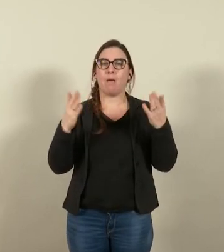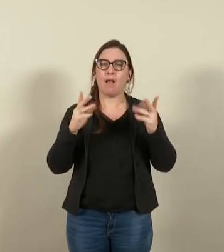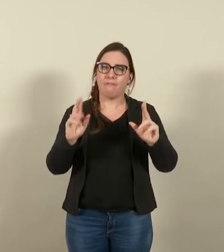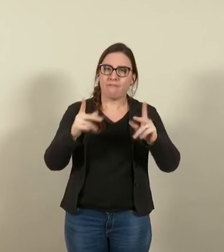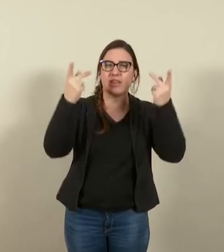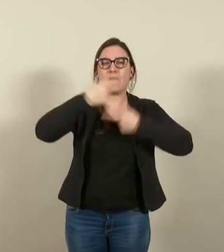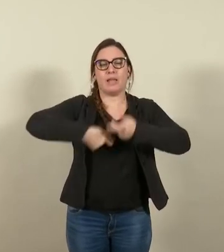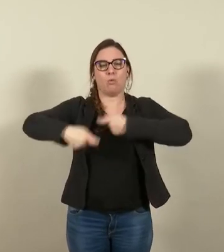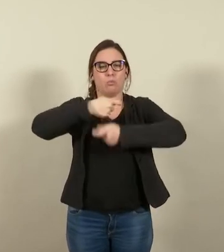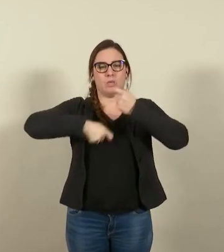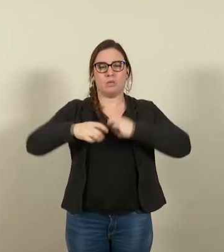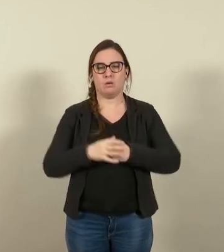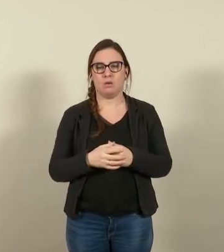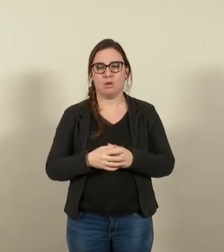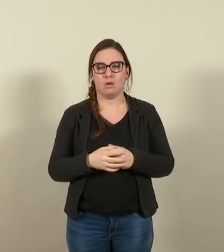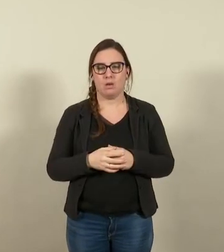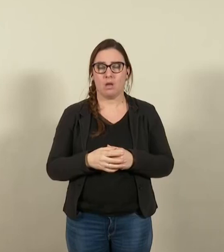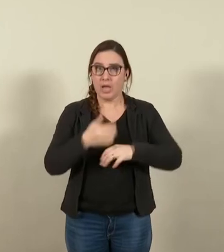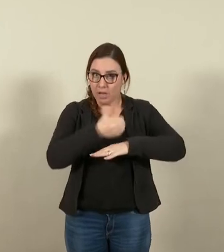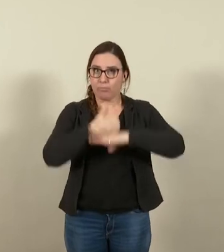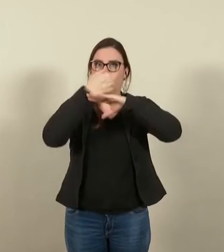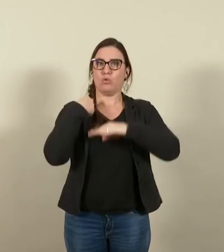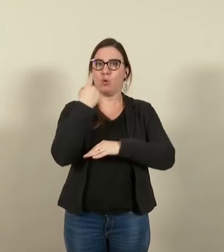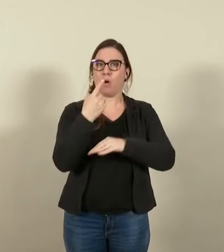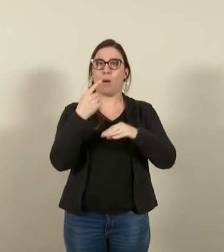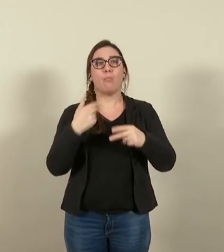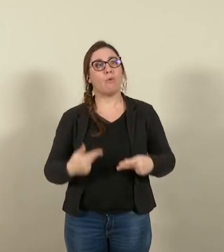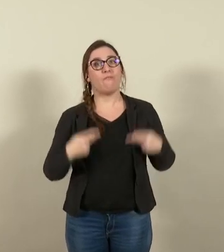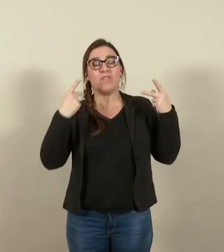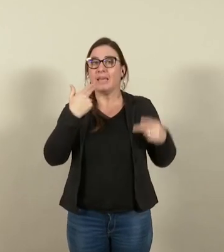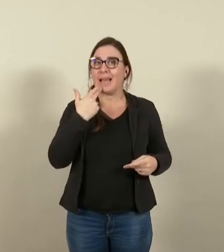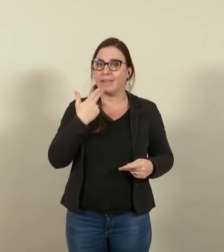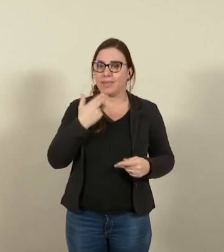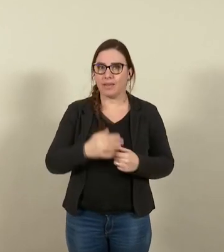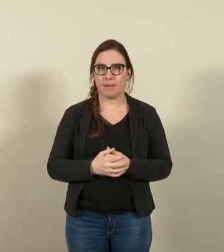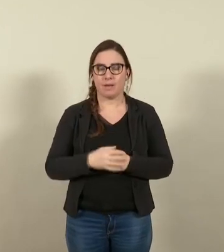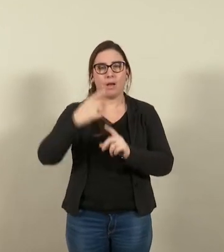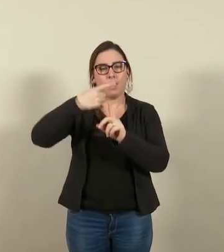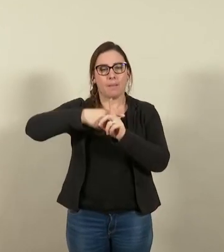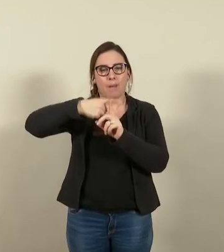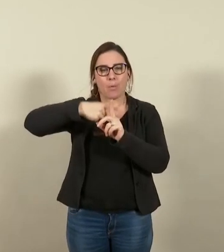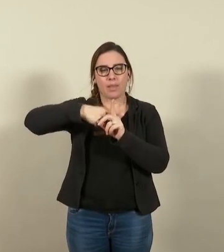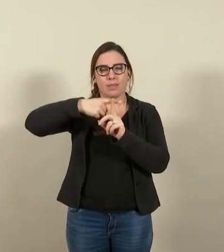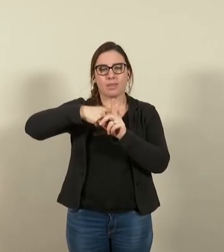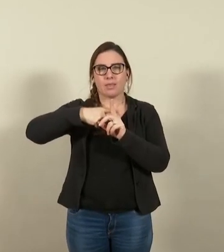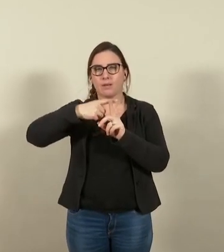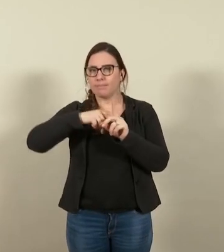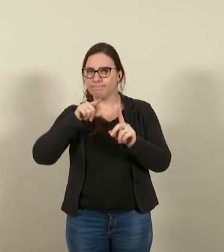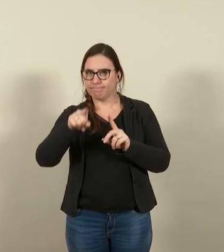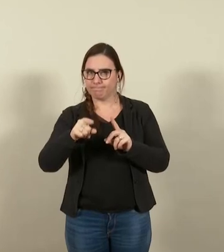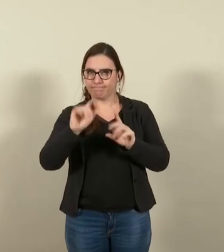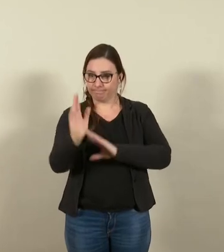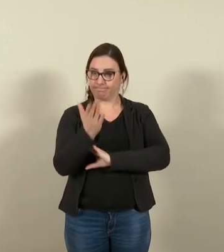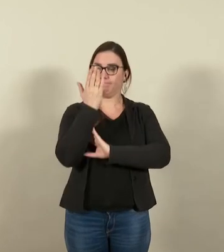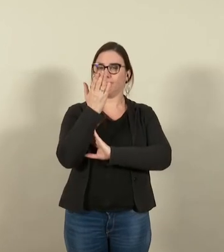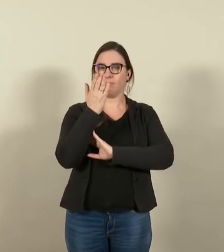économique et est en tête également pour la qualité de vie le baromètre mentionne également que parmi les